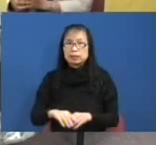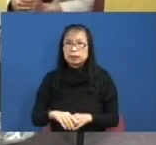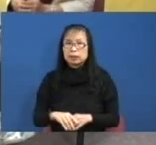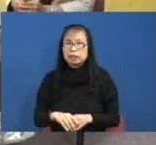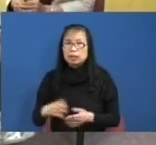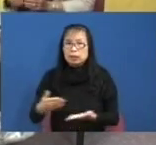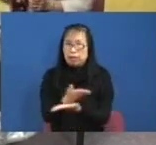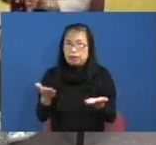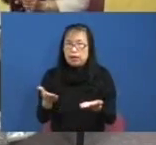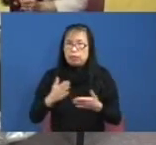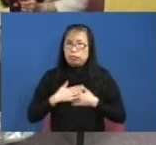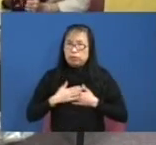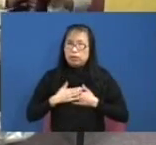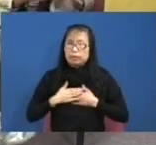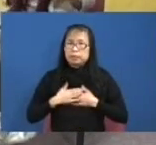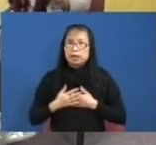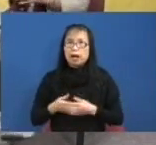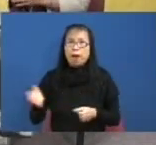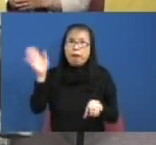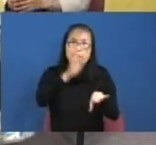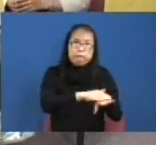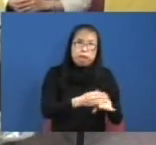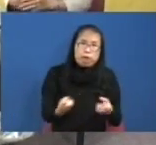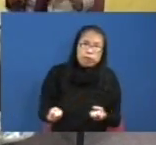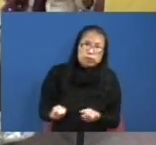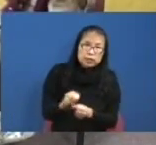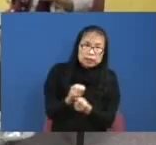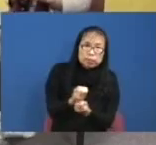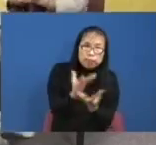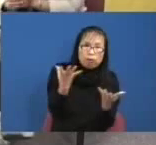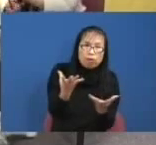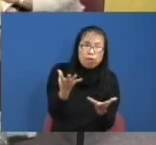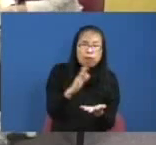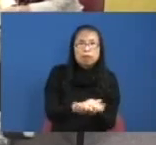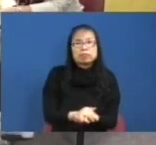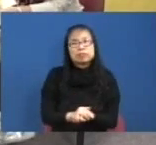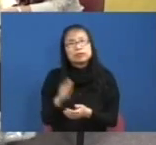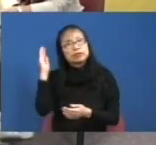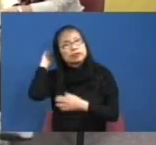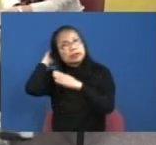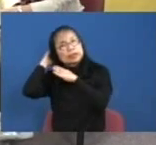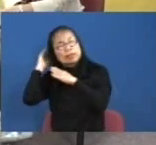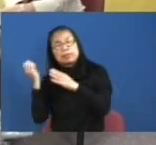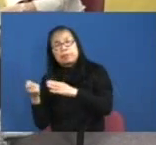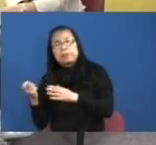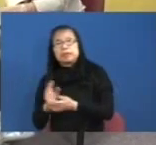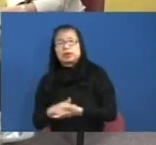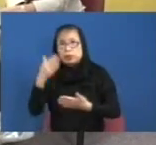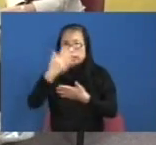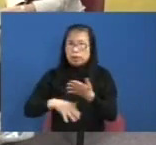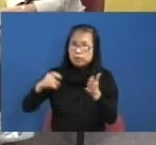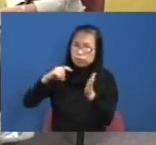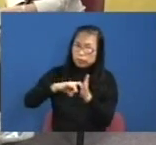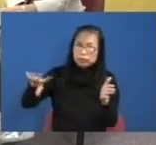即係大家都擔心嗰樣嘢，擺個炸彈喺自己嘅即係枕頭邊。 係啦，係啦。即係減少用電嘅話，咁其